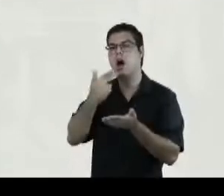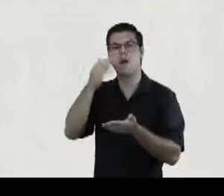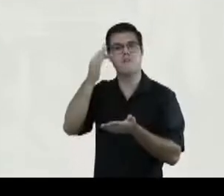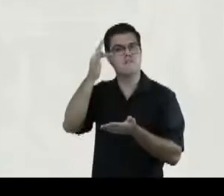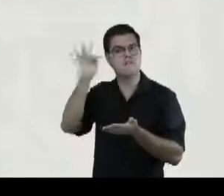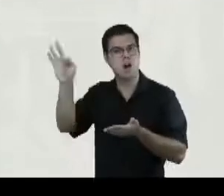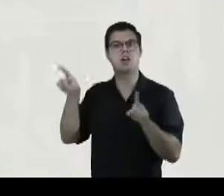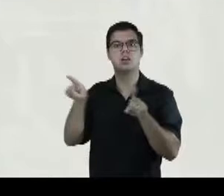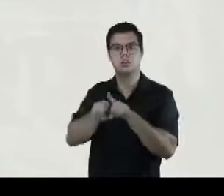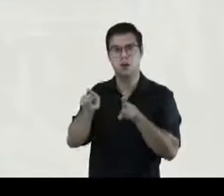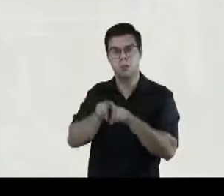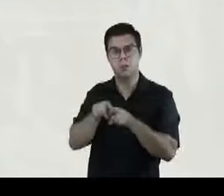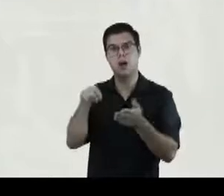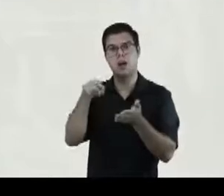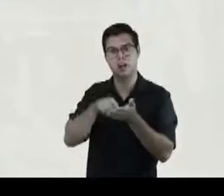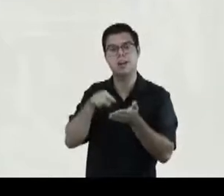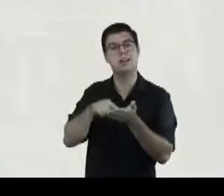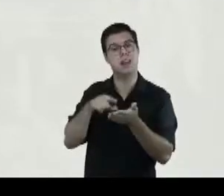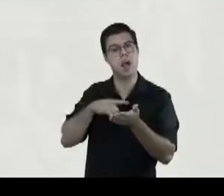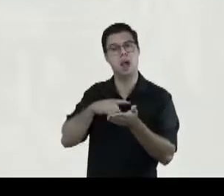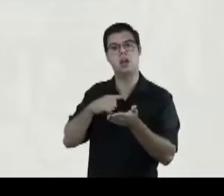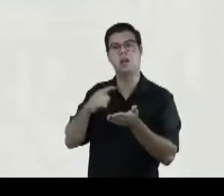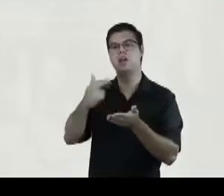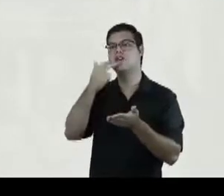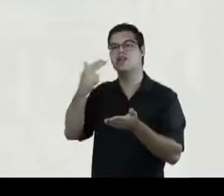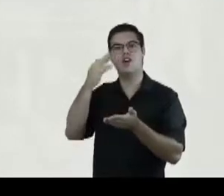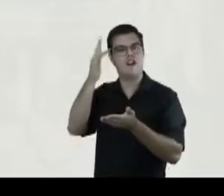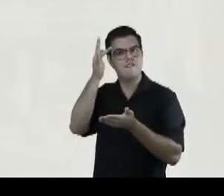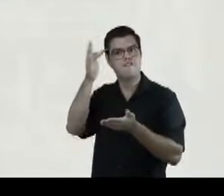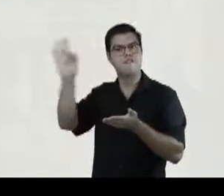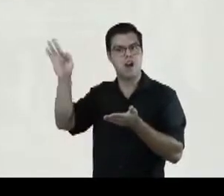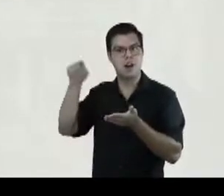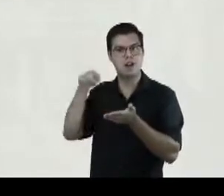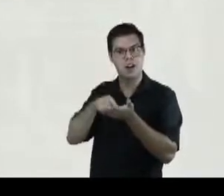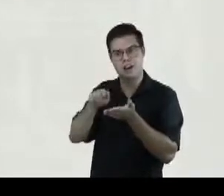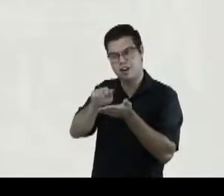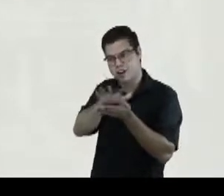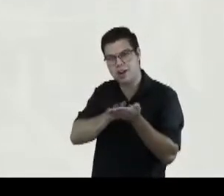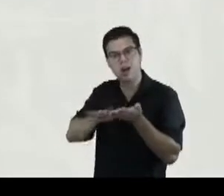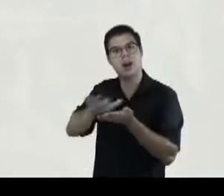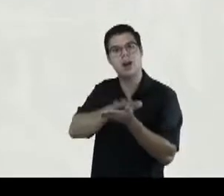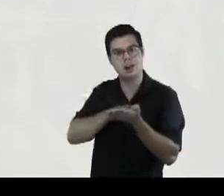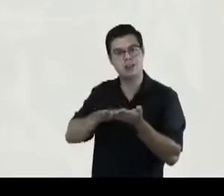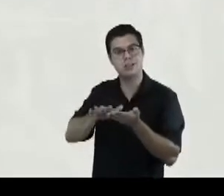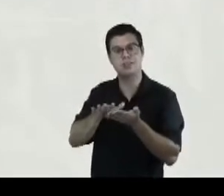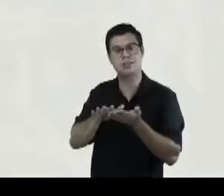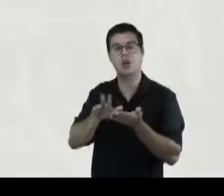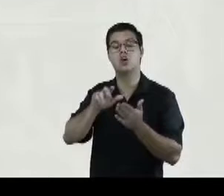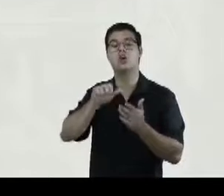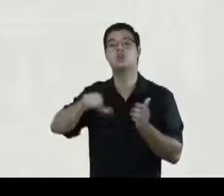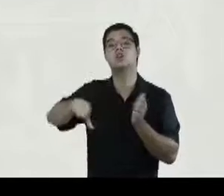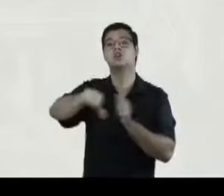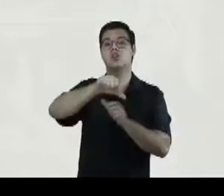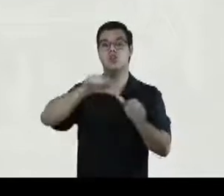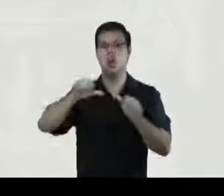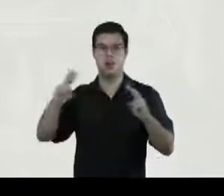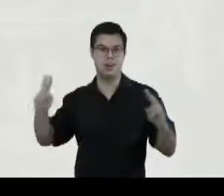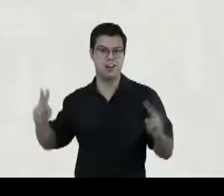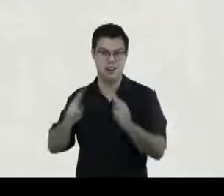illustrés. C'est un peu ça la différence avec Paris et avec Venise, qui sont les deux grosses villes de production à